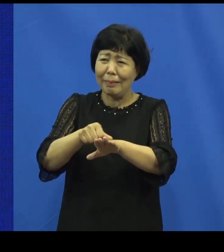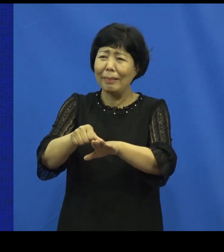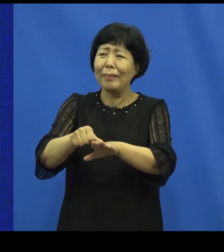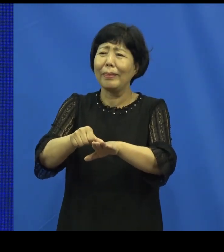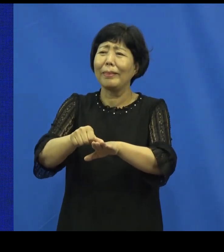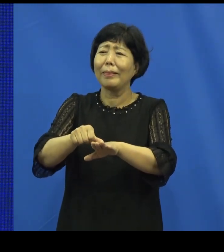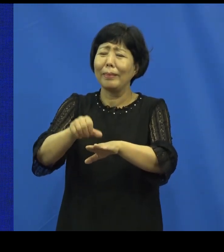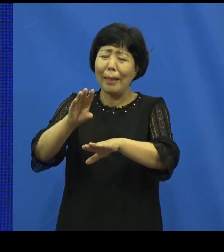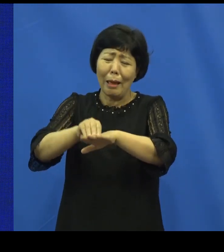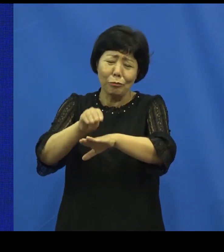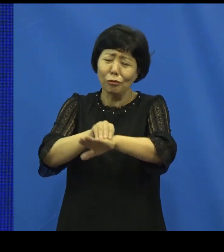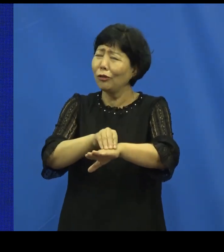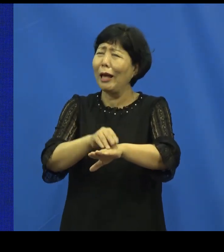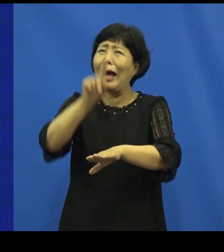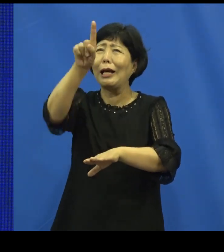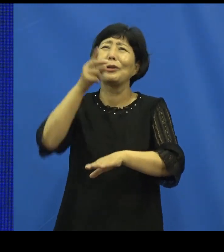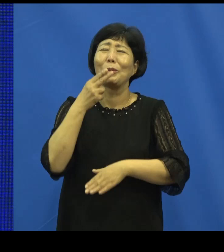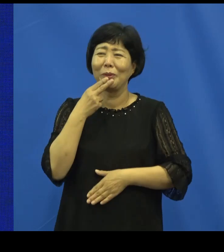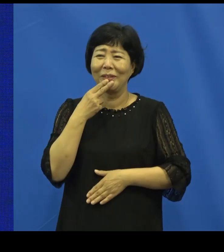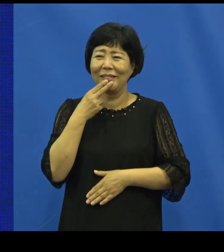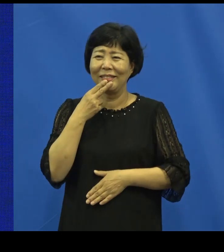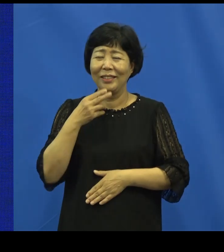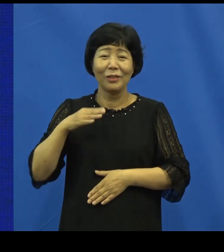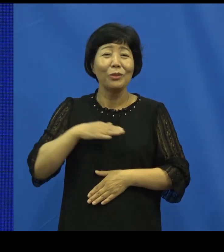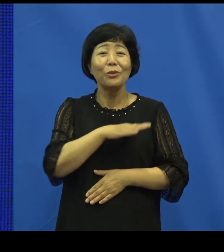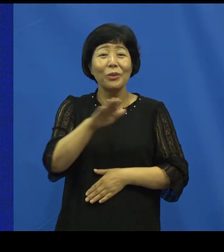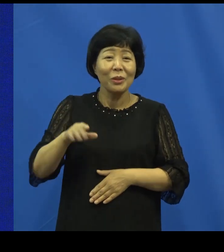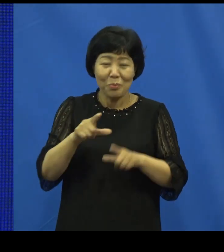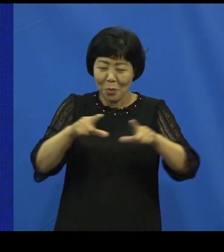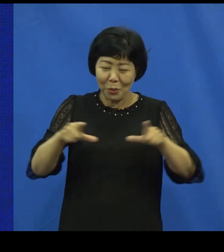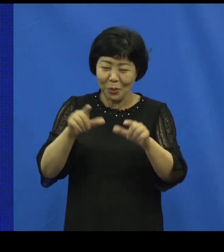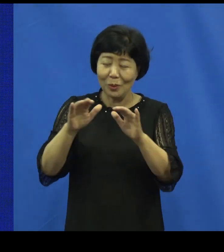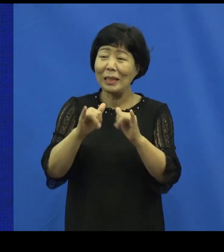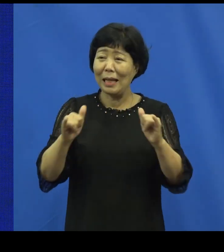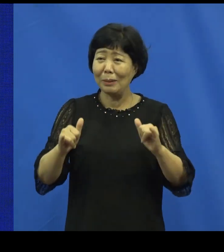여러분, 우리가 살다 보면요, 때가 뜨덕뜨덕 붙어요.